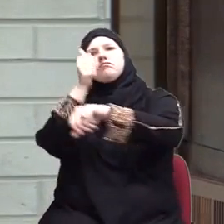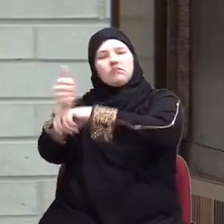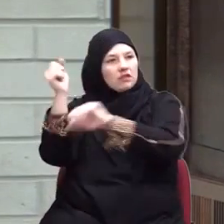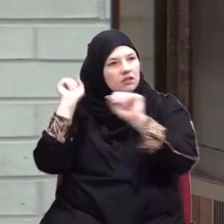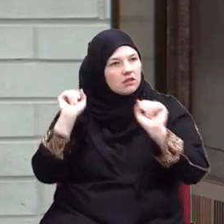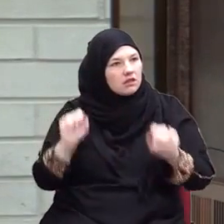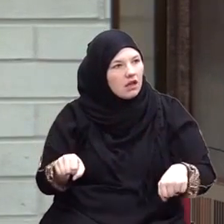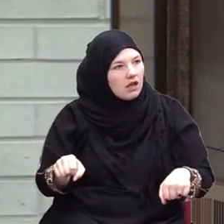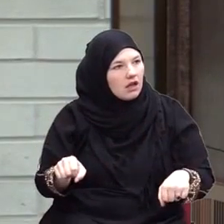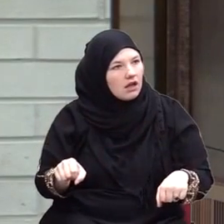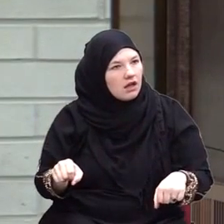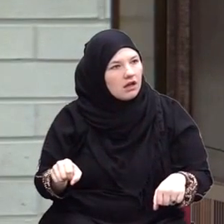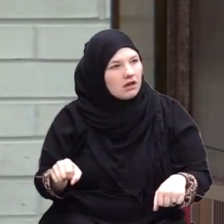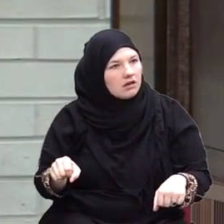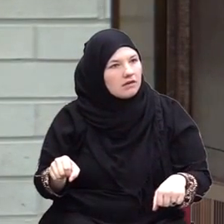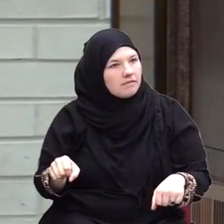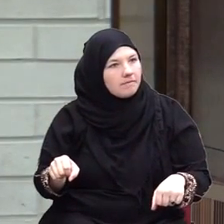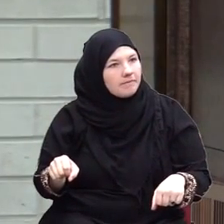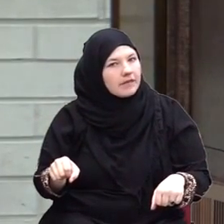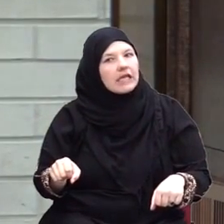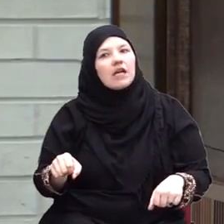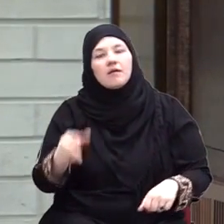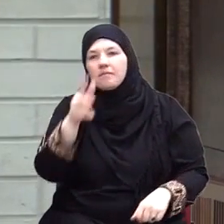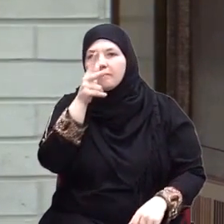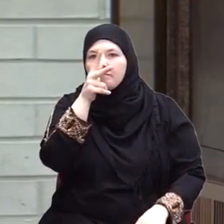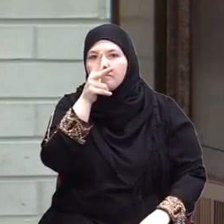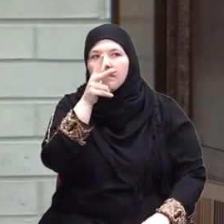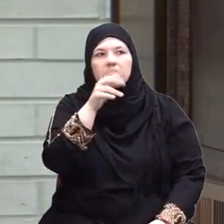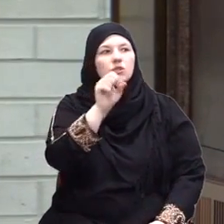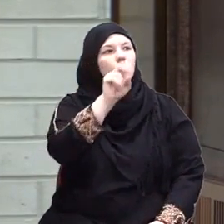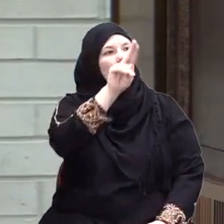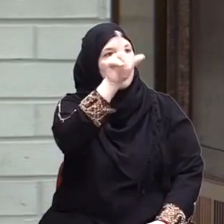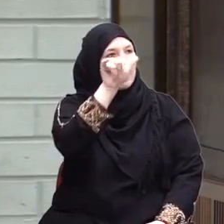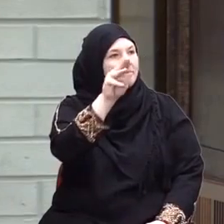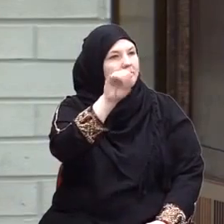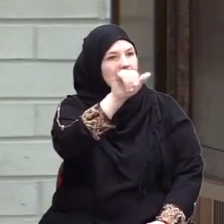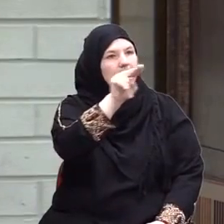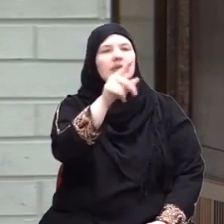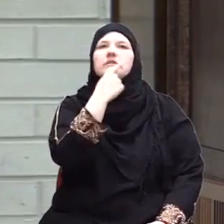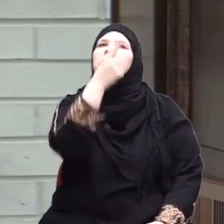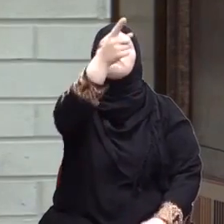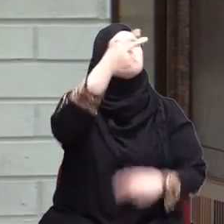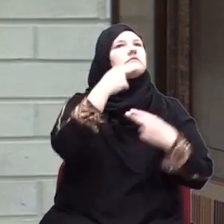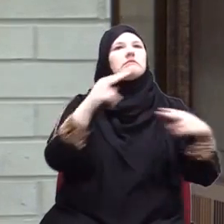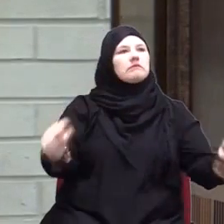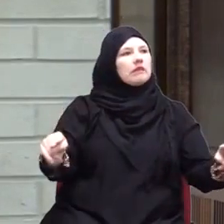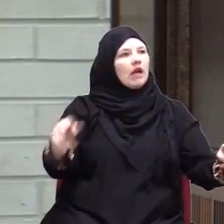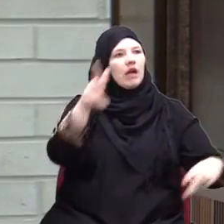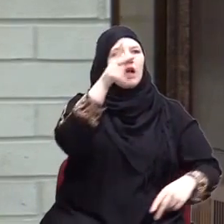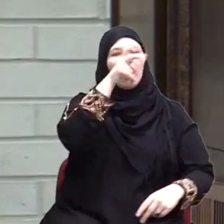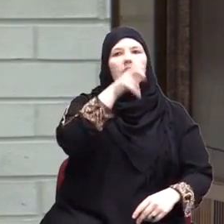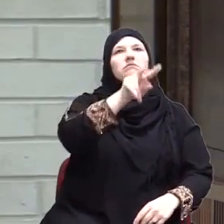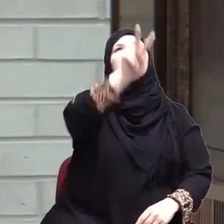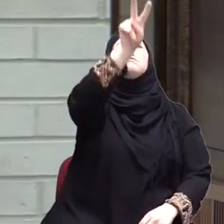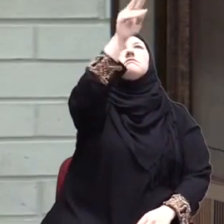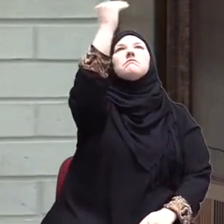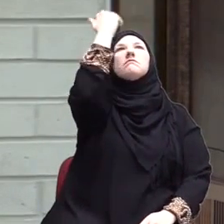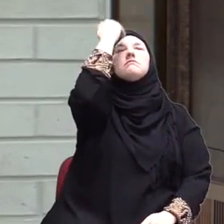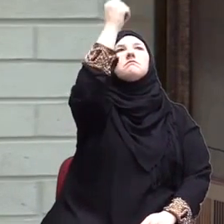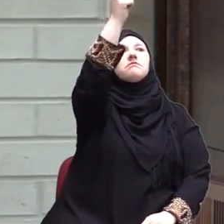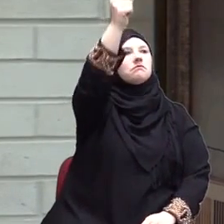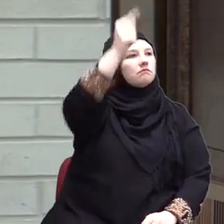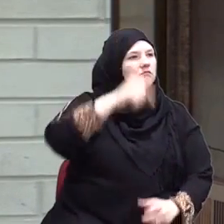render an innocent verdict. Say, Suleiman is innocent. وَهُمْ لَا يَشْعُرُونَ. So this is a